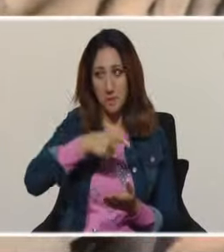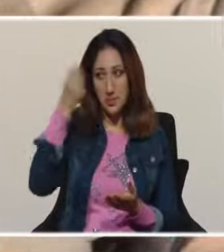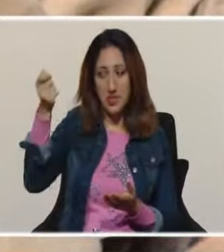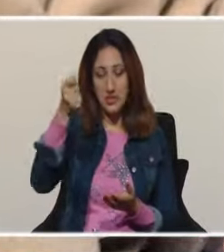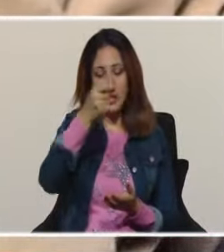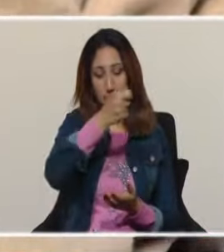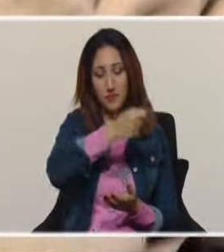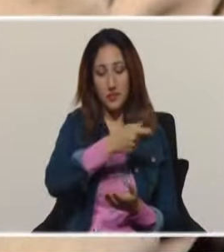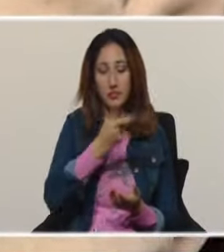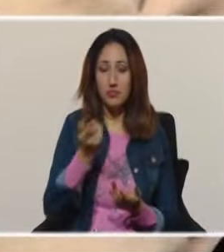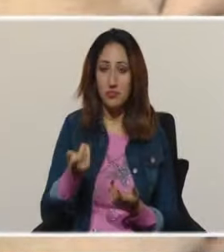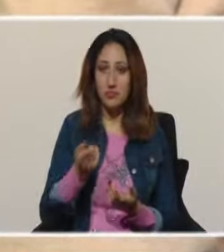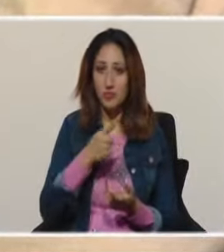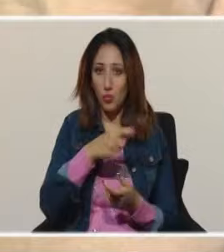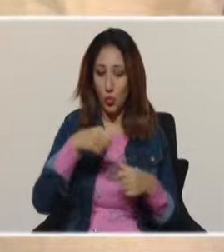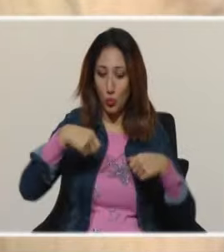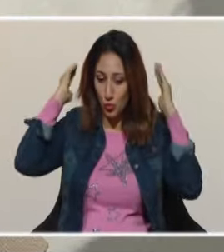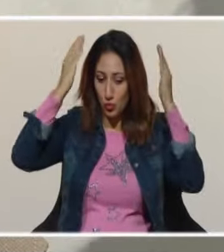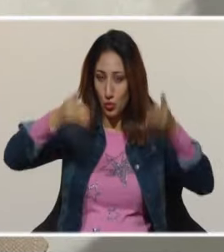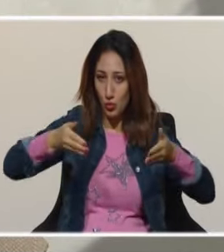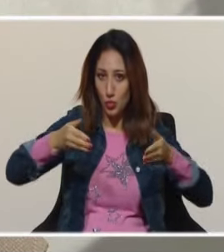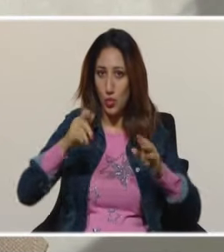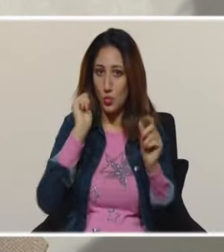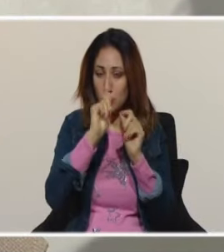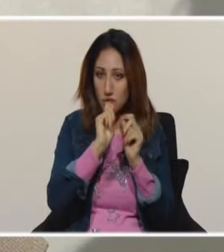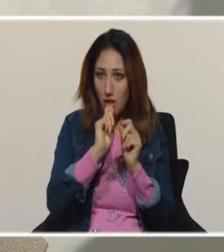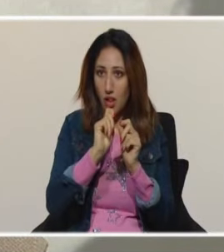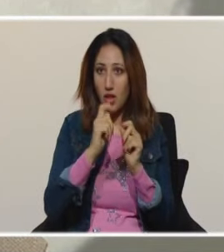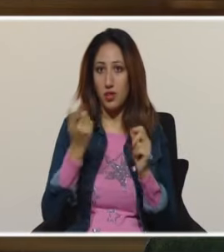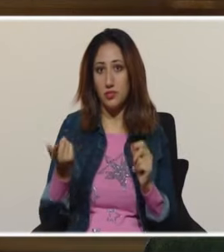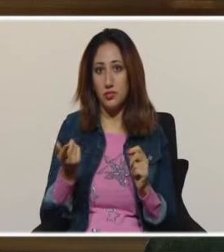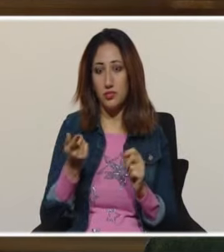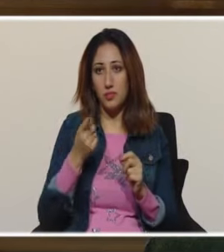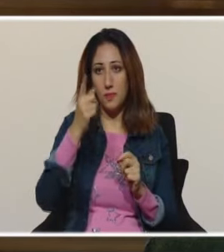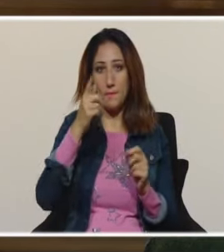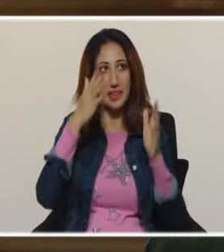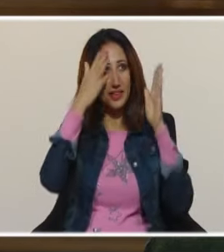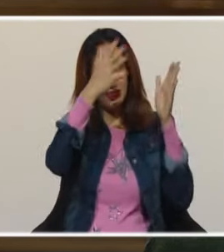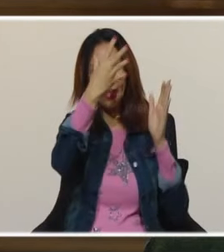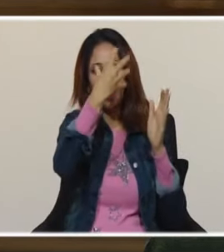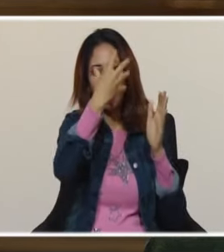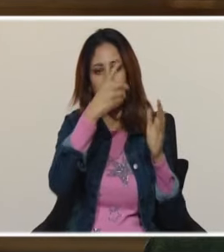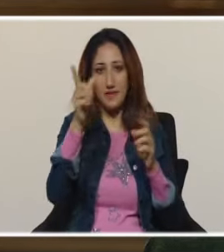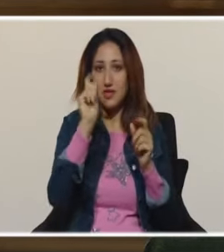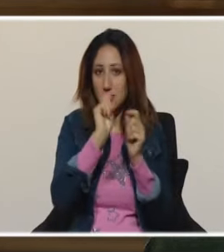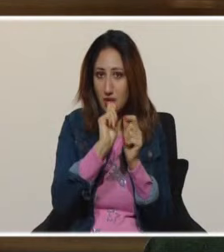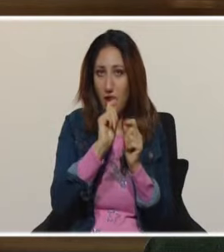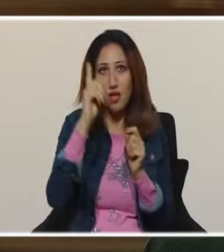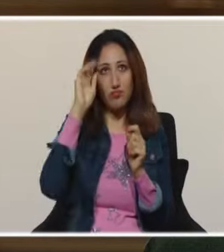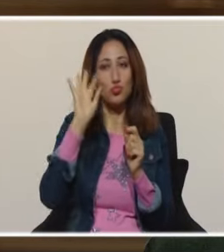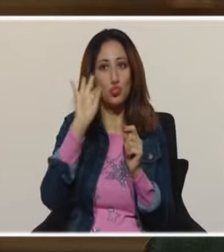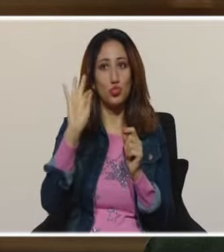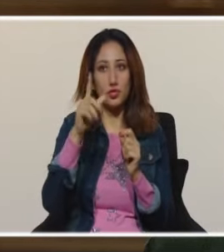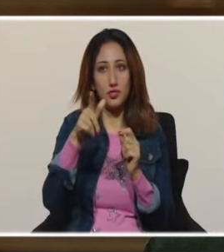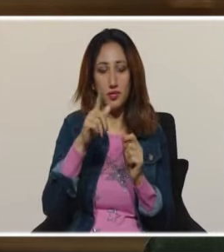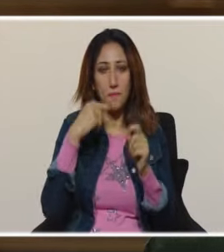عليهم، وبتسوقي التوك توك وتصلحيه، وكنت شغاله في التبريد قبل كده، ودخلت كمان المدرسه. انت